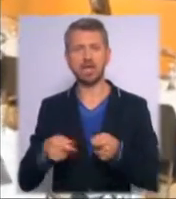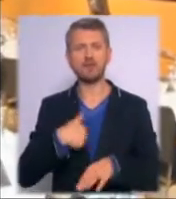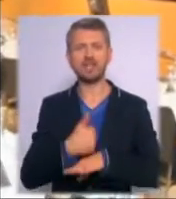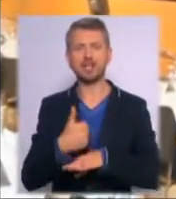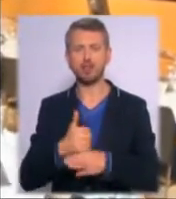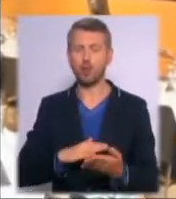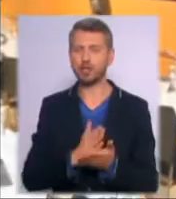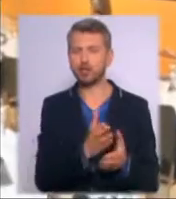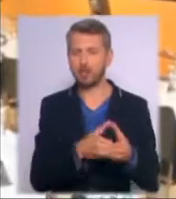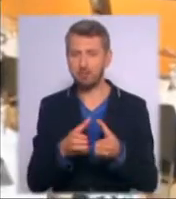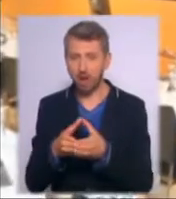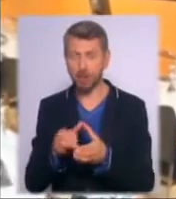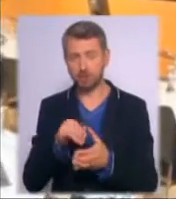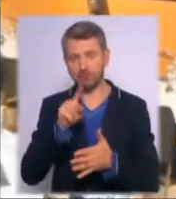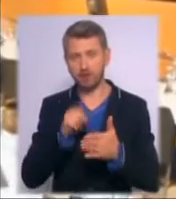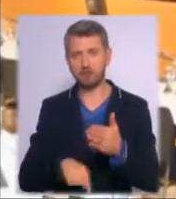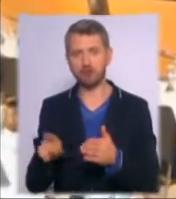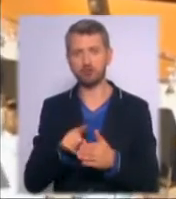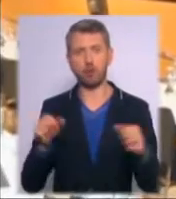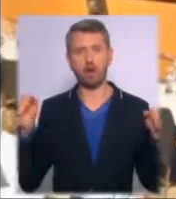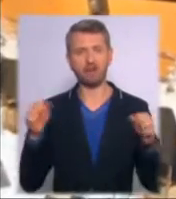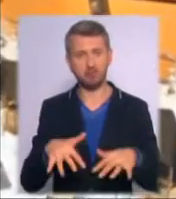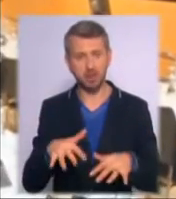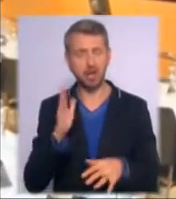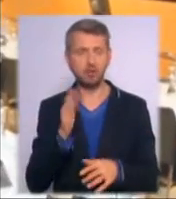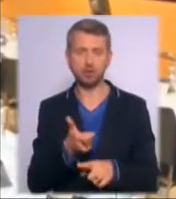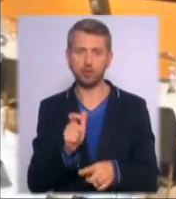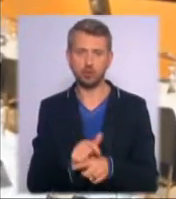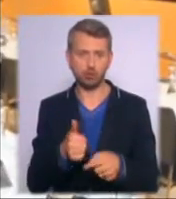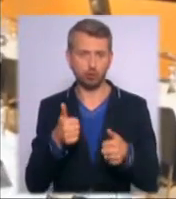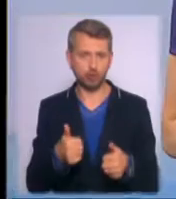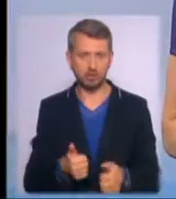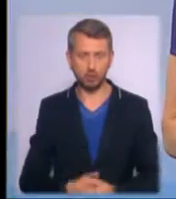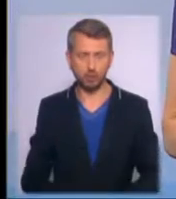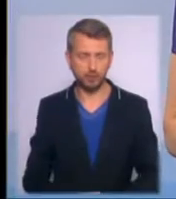І впевнений, що асамблея буде дуже продуктивною.